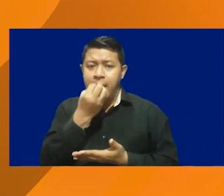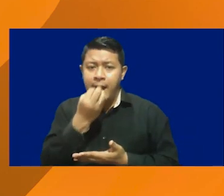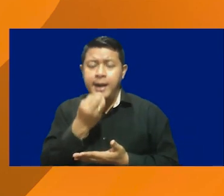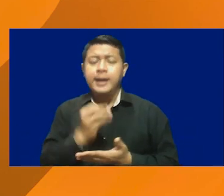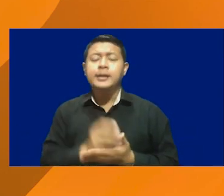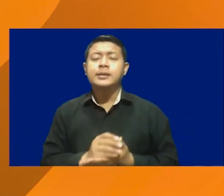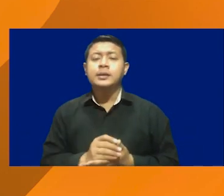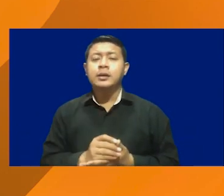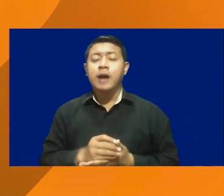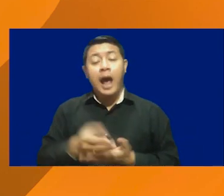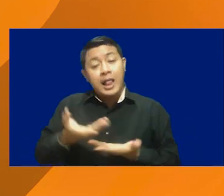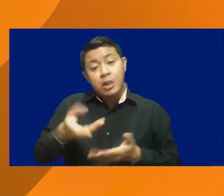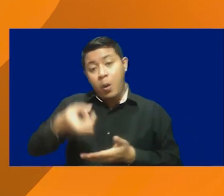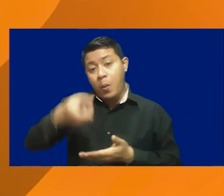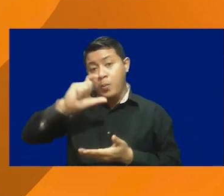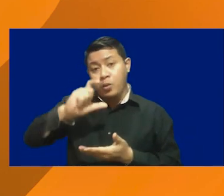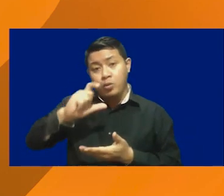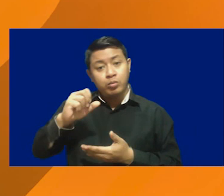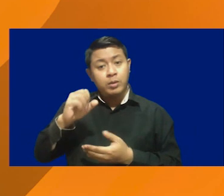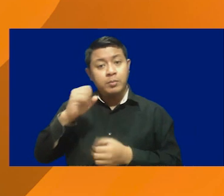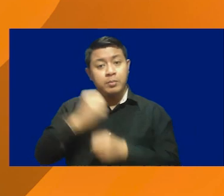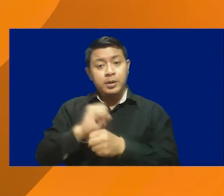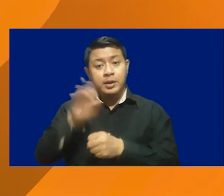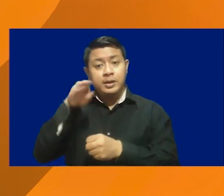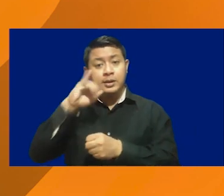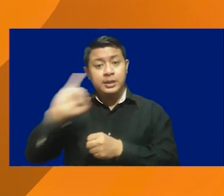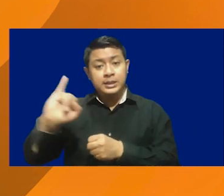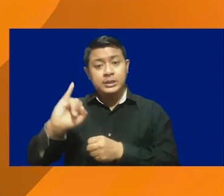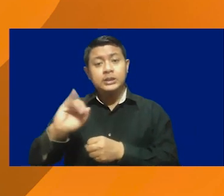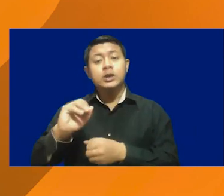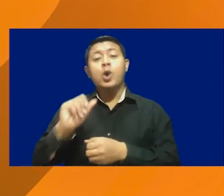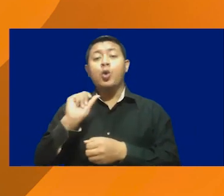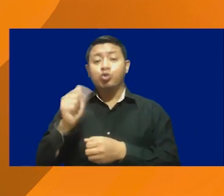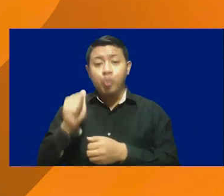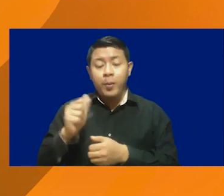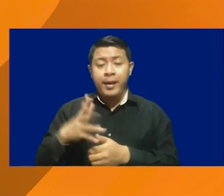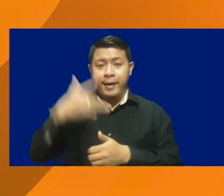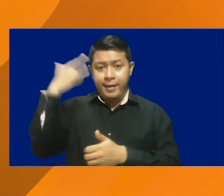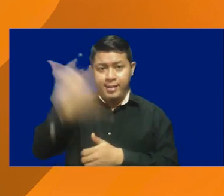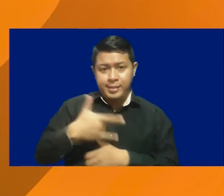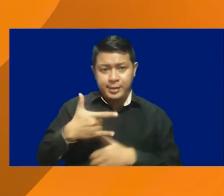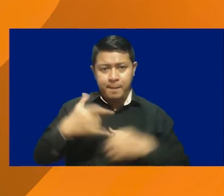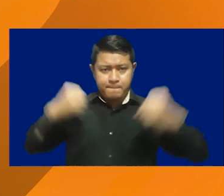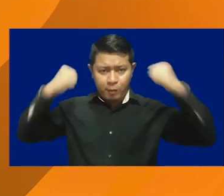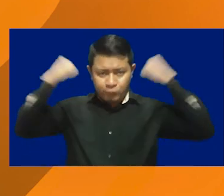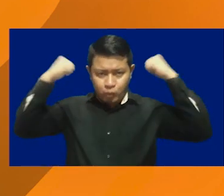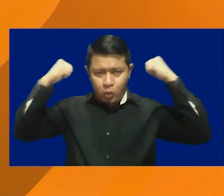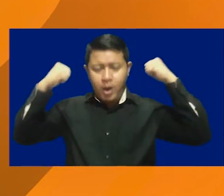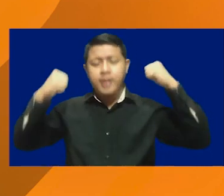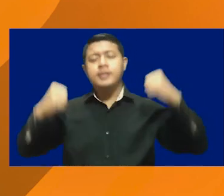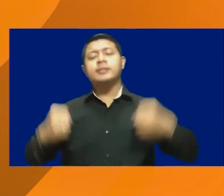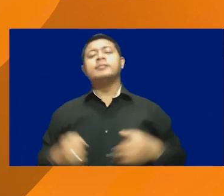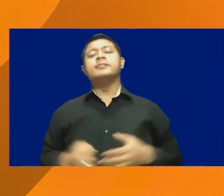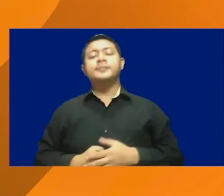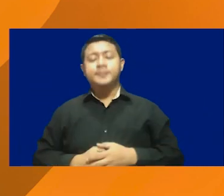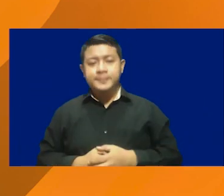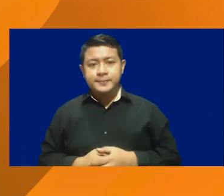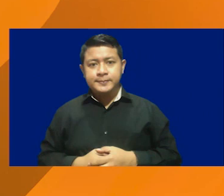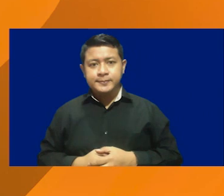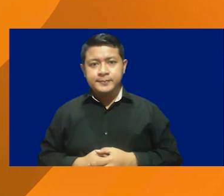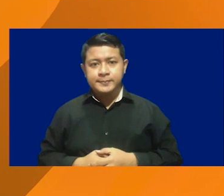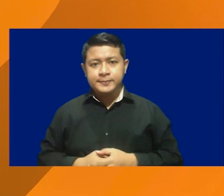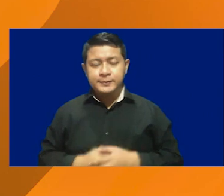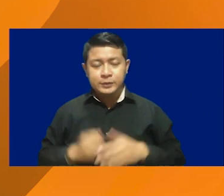itu membutuhkan makanan tersebut atau minuman yang bergizi. Supaya apa? Supaya tetap